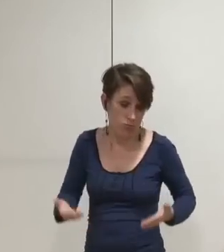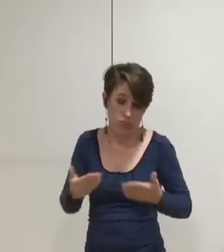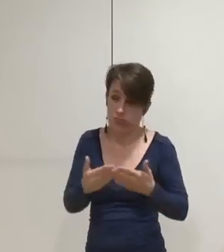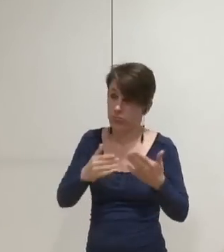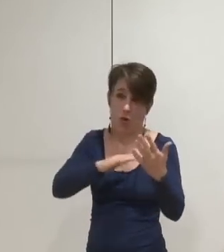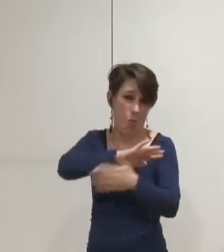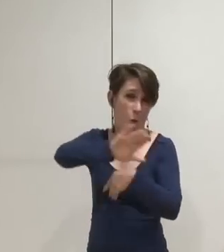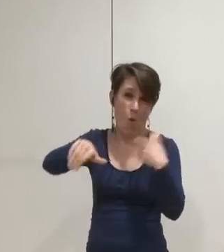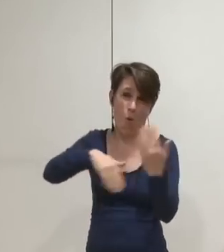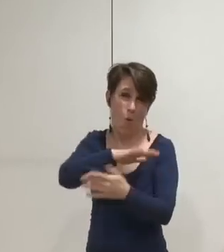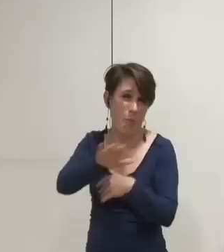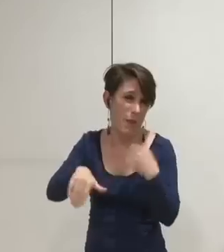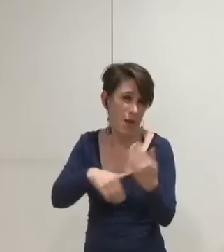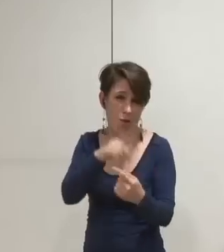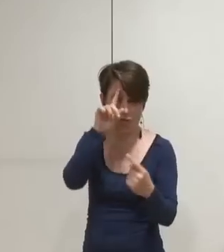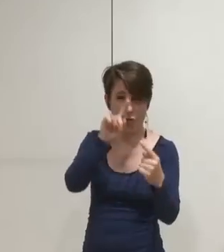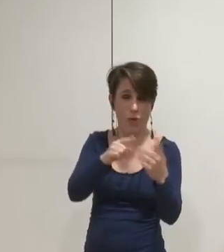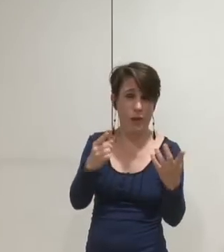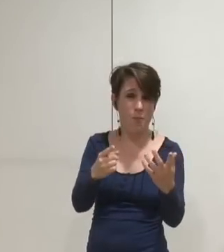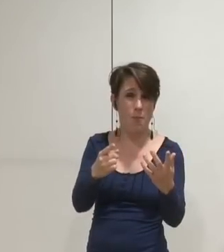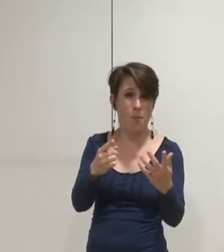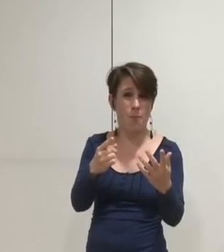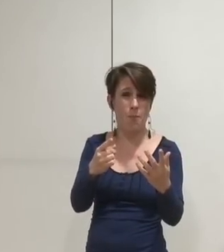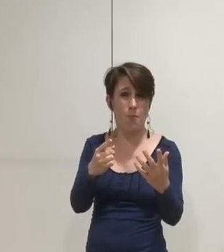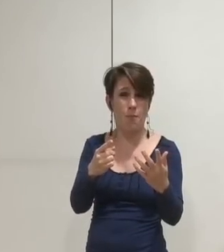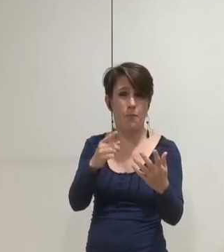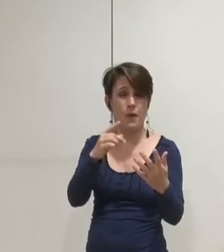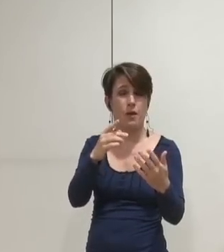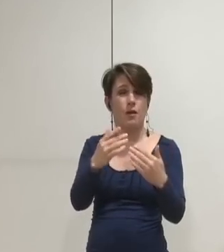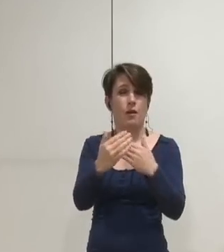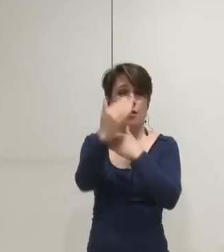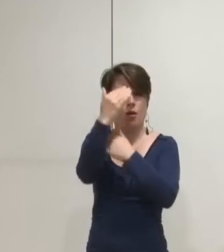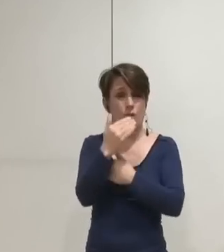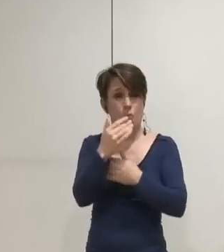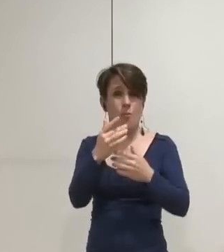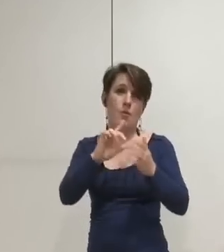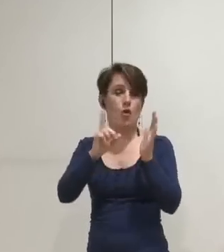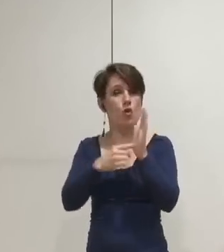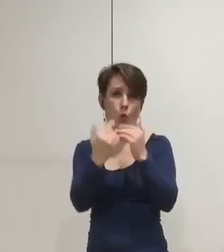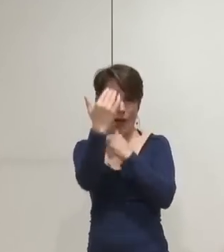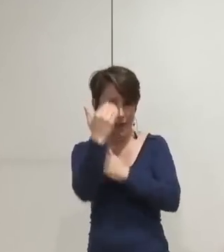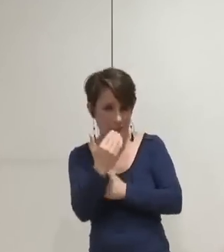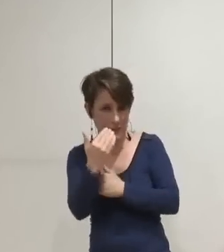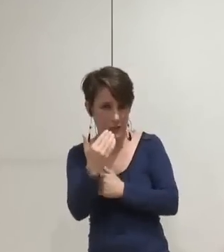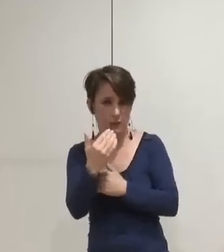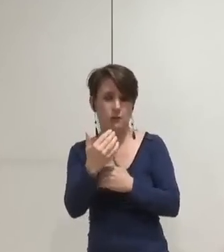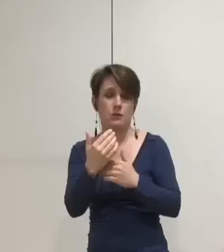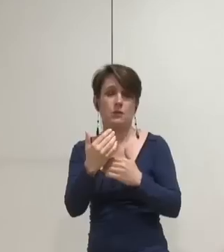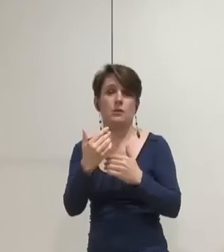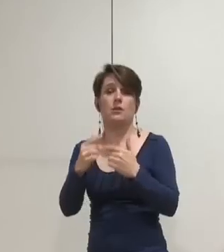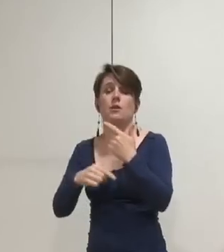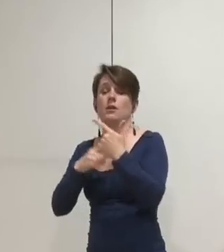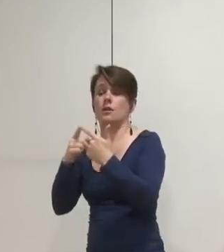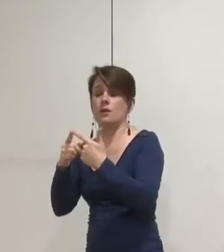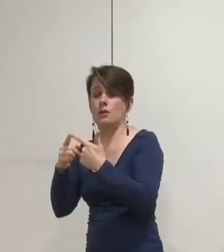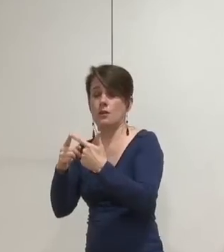les questions liées à l'asile et l'exercice du droit d'asile avec les autres